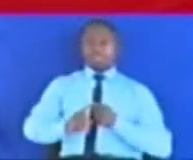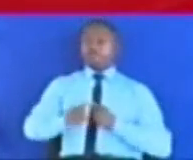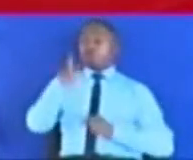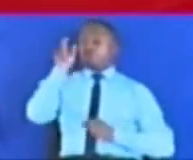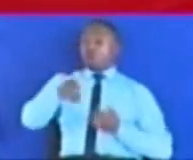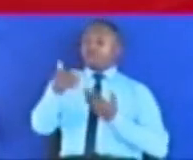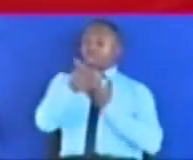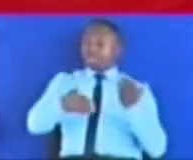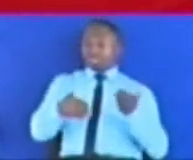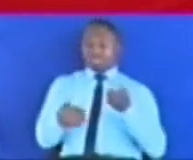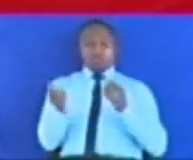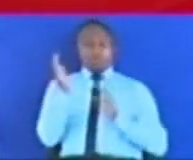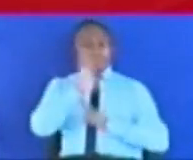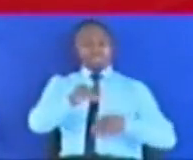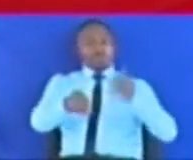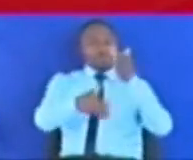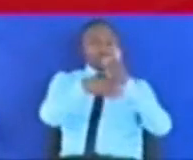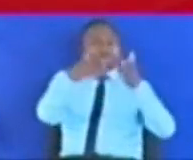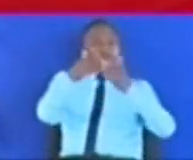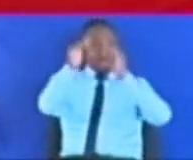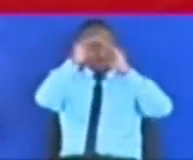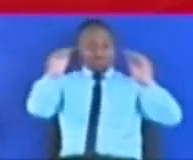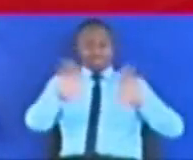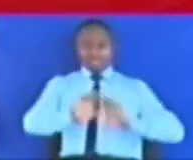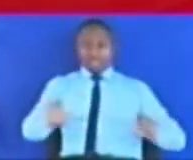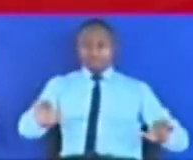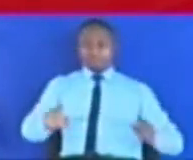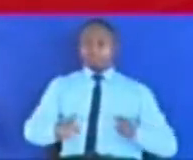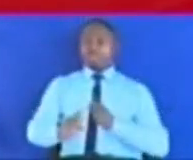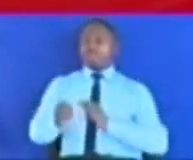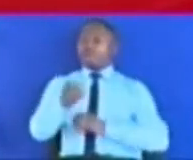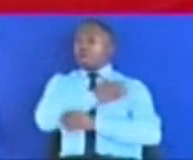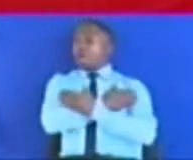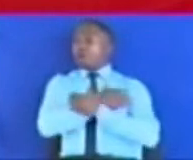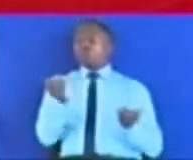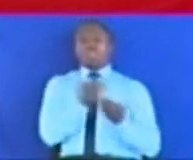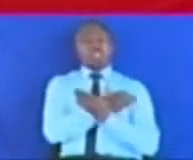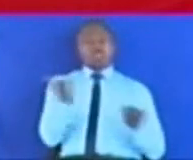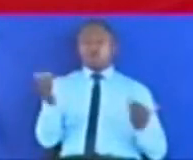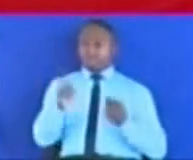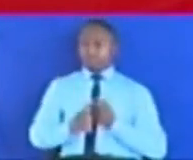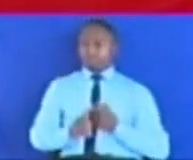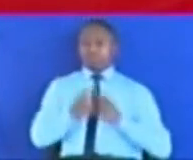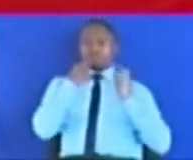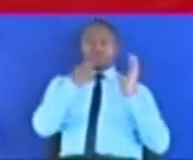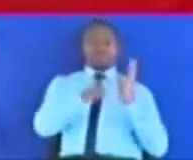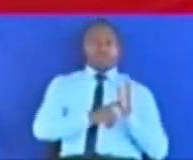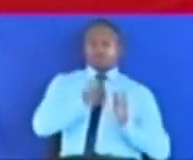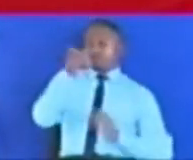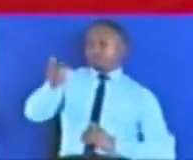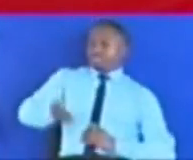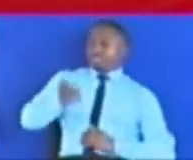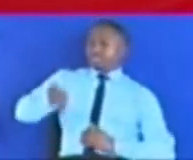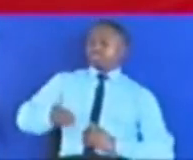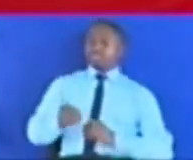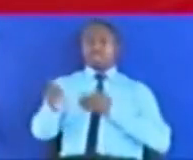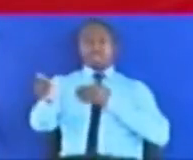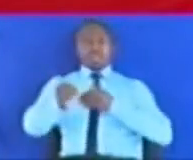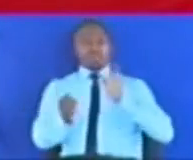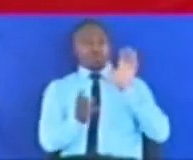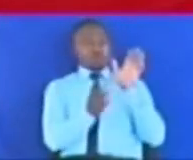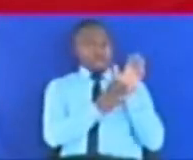ambako hata wananchi wameshamaliza kujenga majengo, daktari hamna, huduma hamna, Mimi nayo mifano ya vijiji nadhani karibia